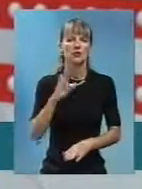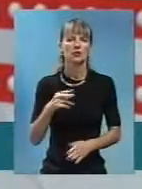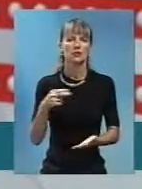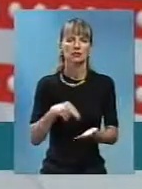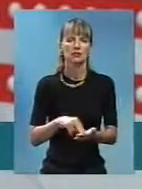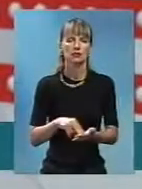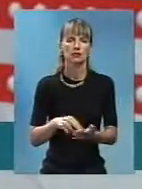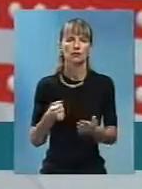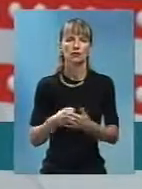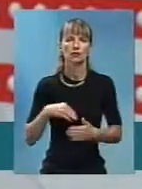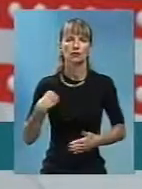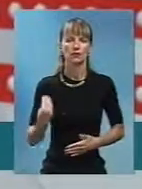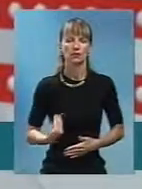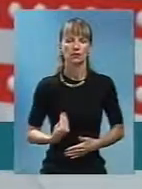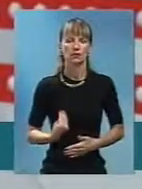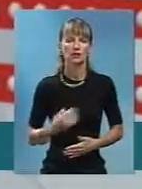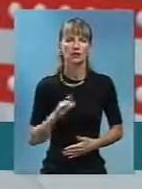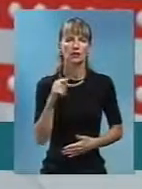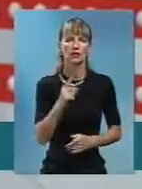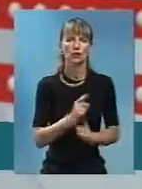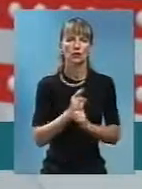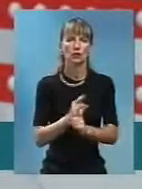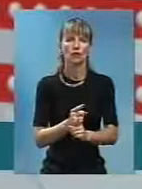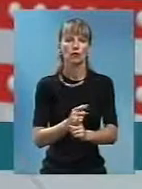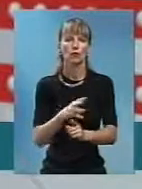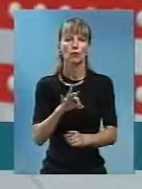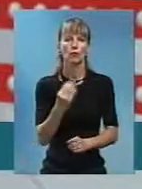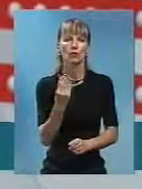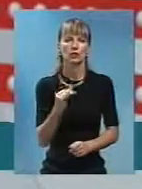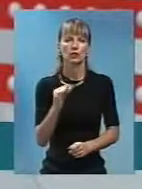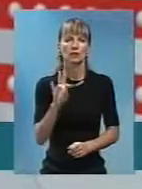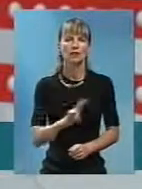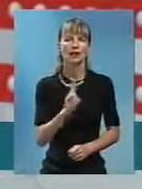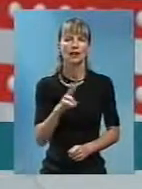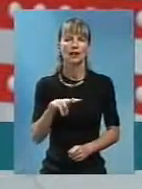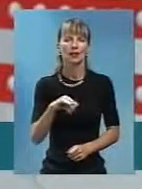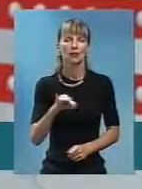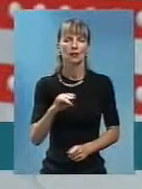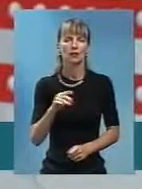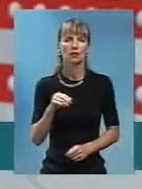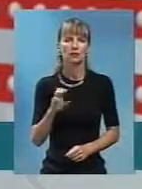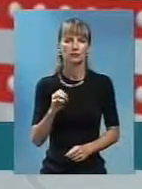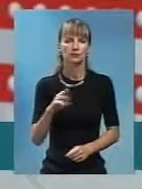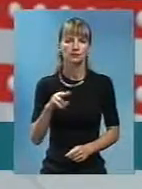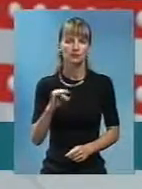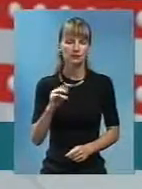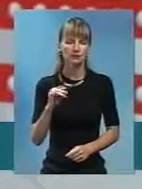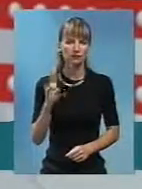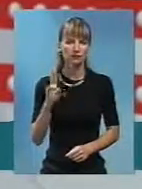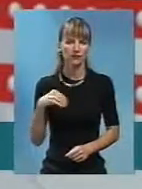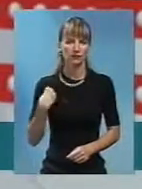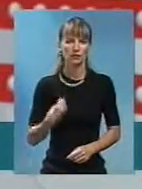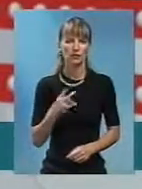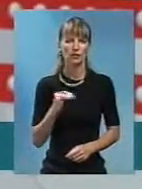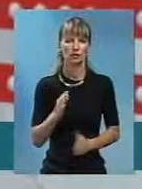стала до Франції, в її супроводжували мощі святого Климента, бо єпископи французькі попросили, це в літописах є,